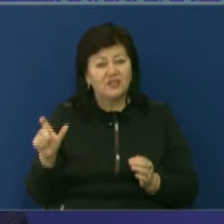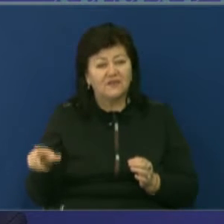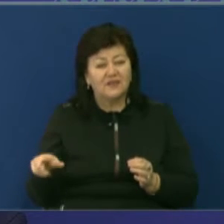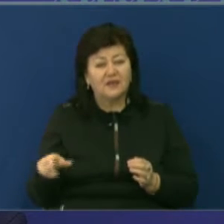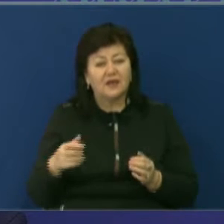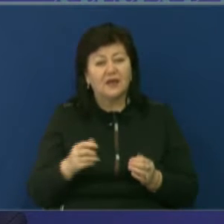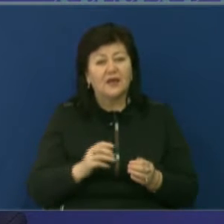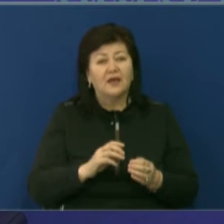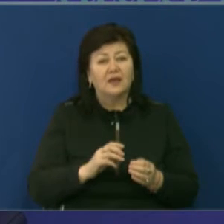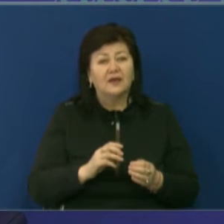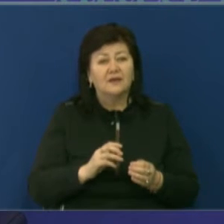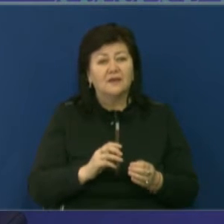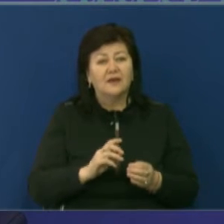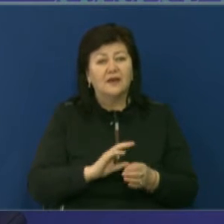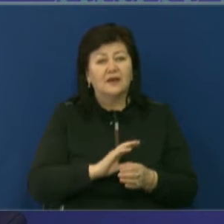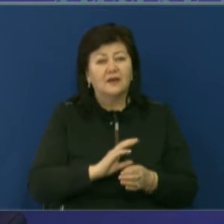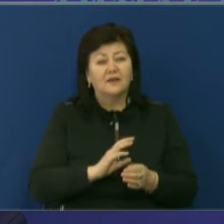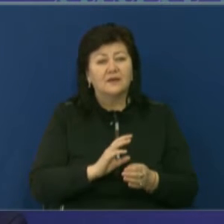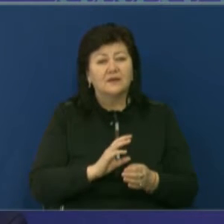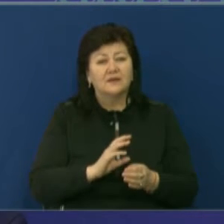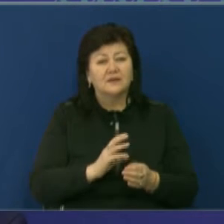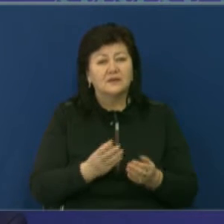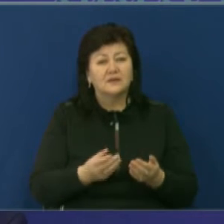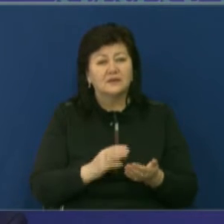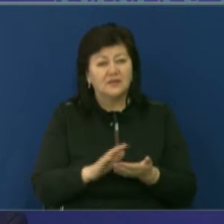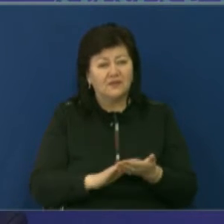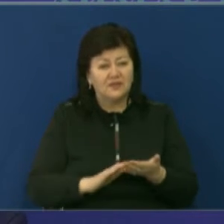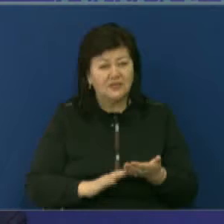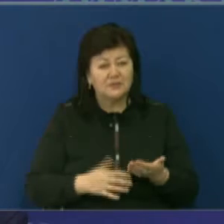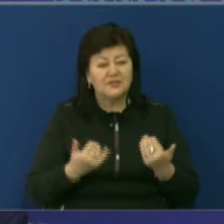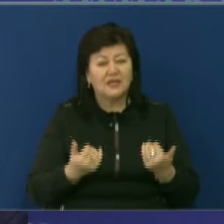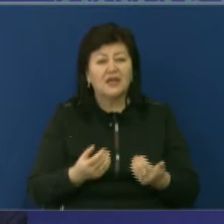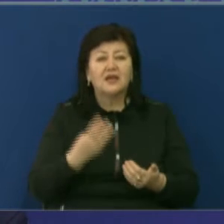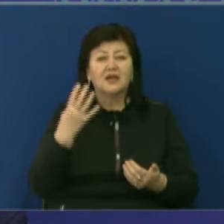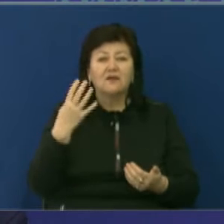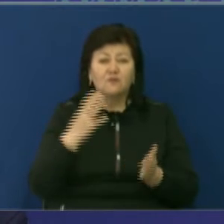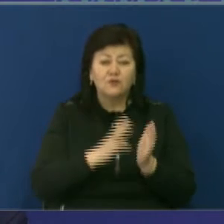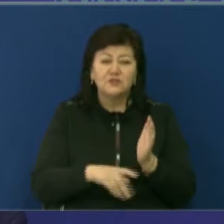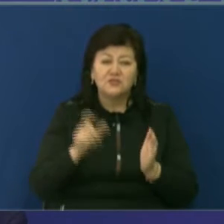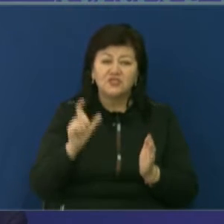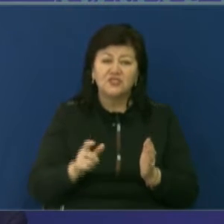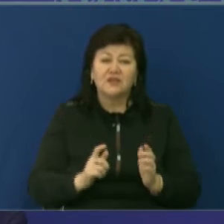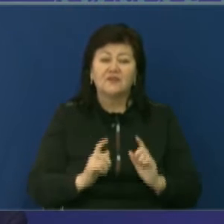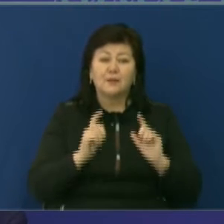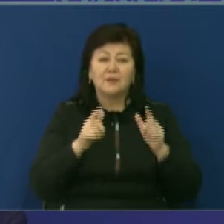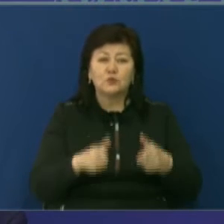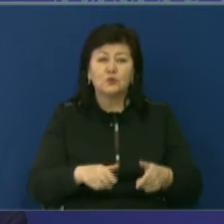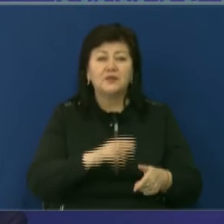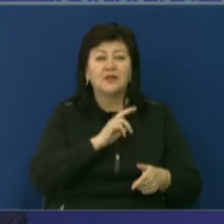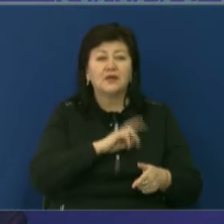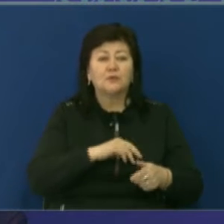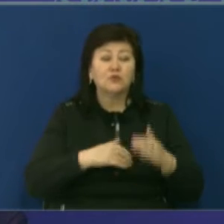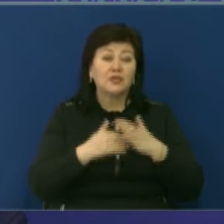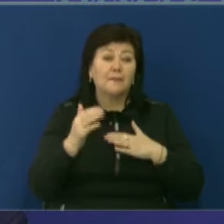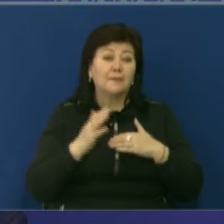шаралармен қамтылған, соның ішінде 80 адам жұмыс жастар тәжірибесі бойынша, әлеуметтік жұмыс